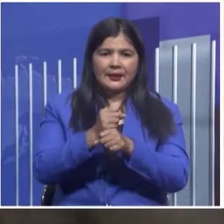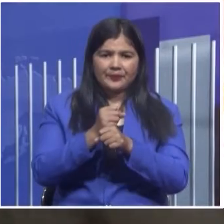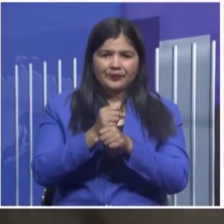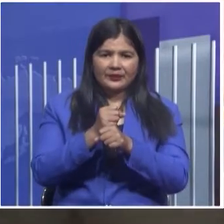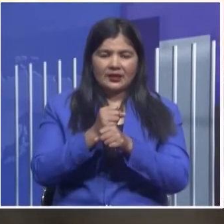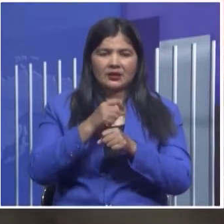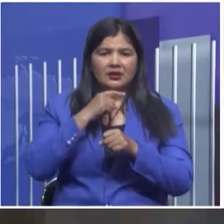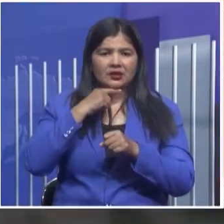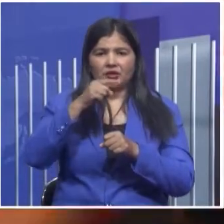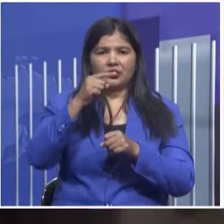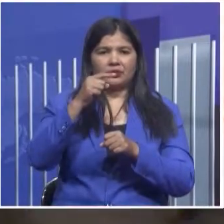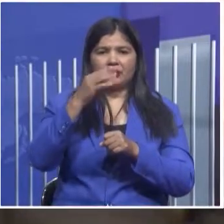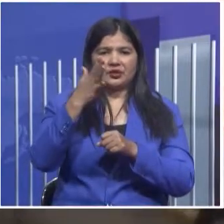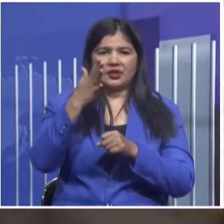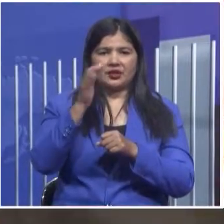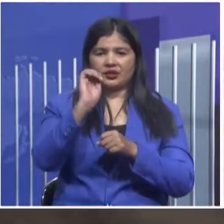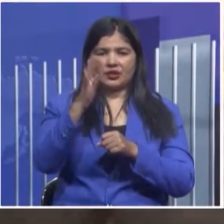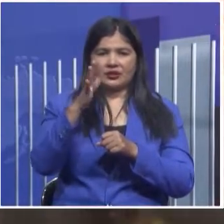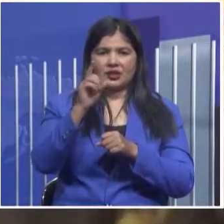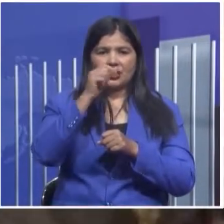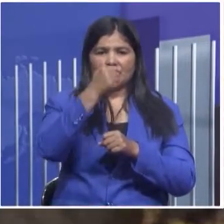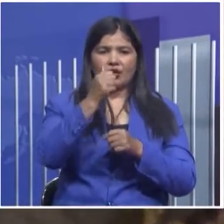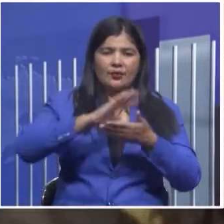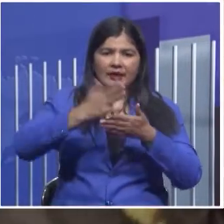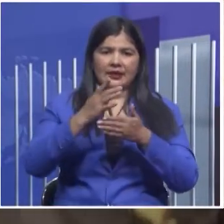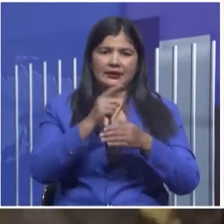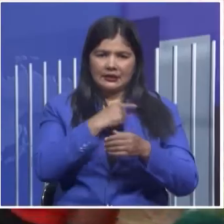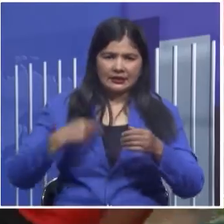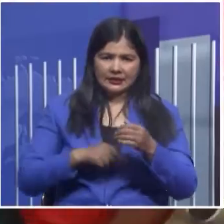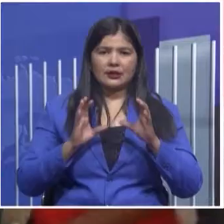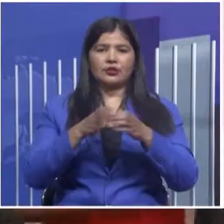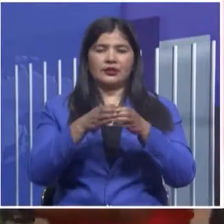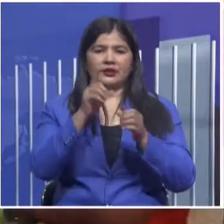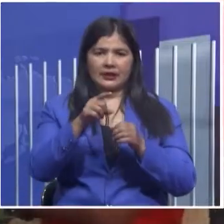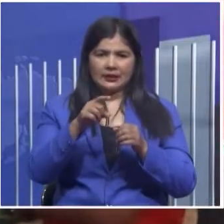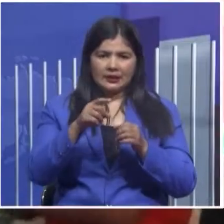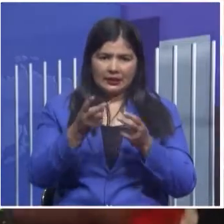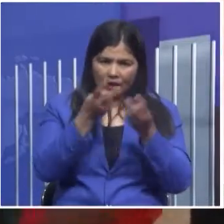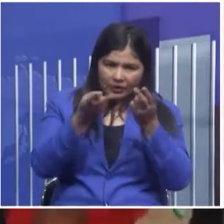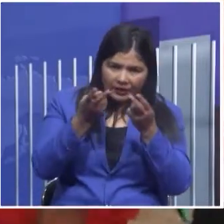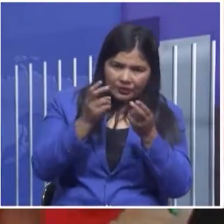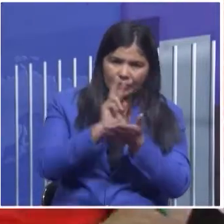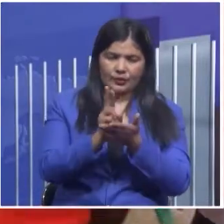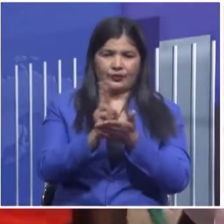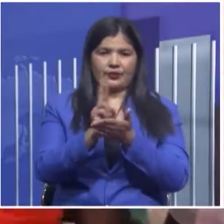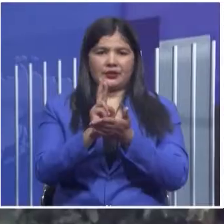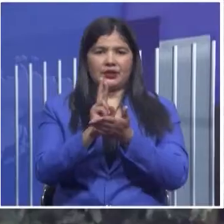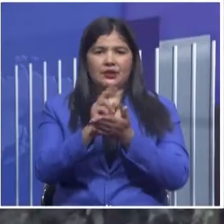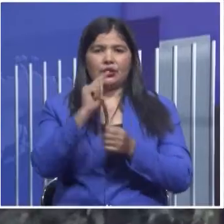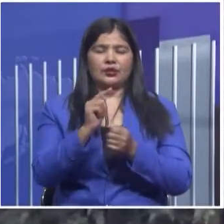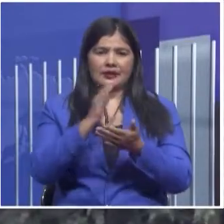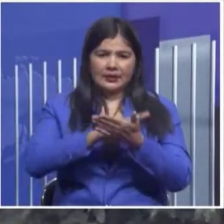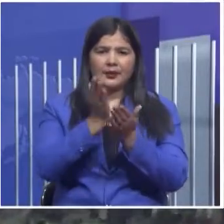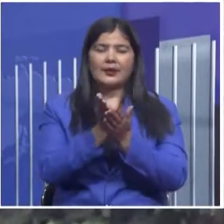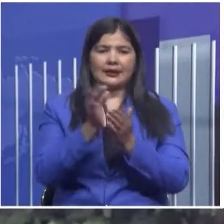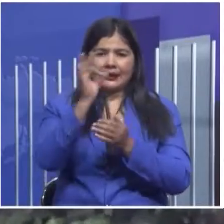हुन सकिरहेको छैन। झन्डै 6 अघि चिनिया टोलीले स्थलगत अध्ययनको प्रतिवेदन खानी तथा भूगर्भ विभागलाई